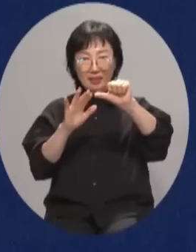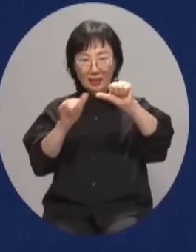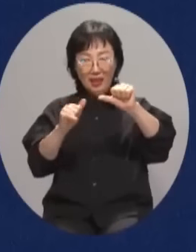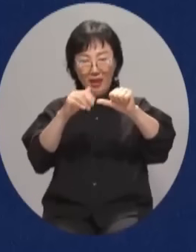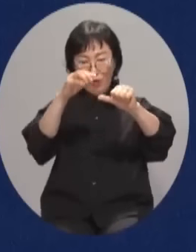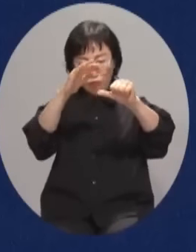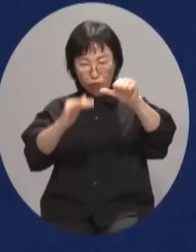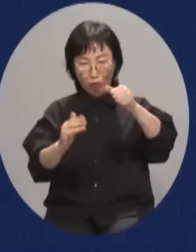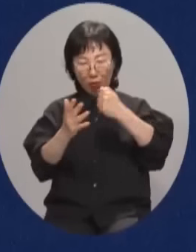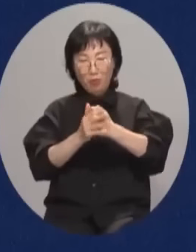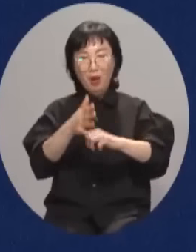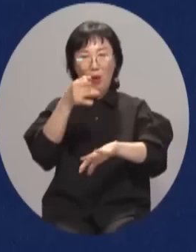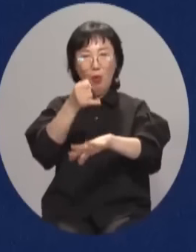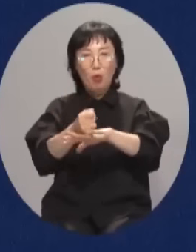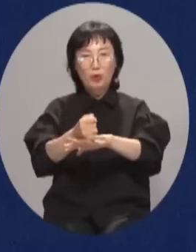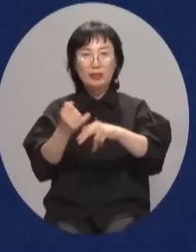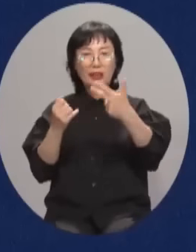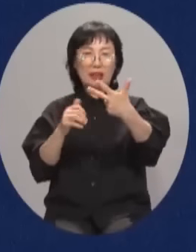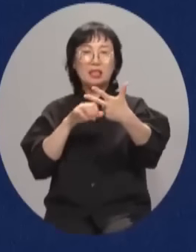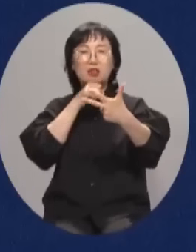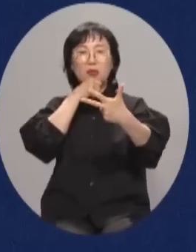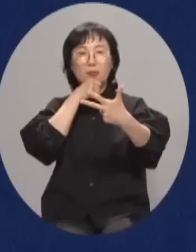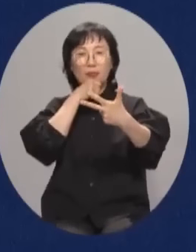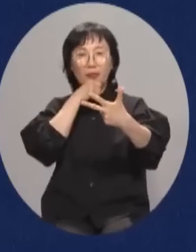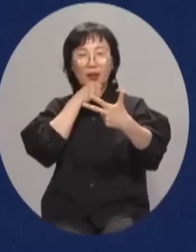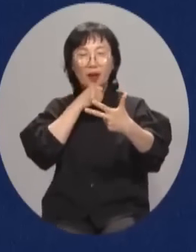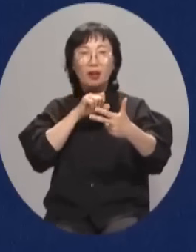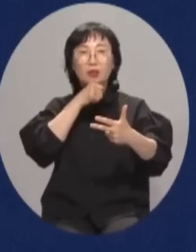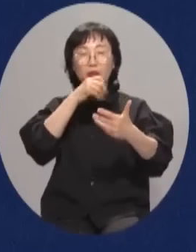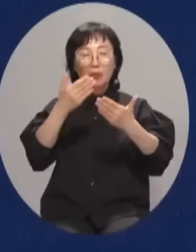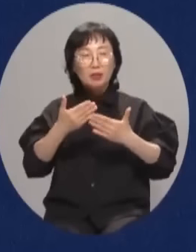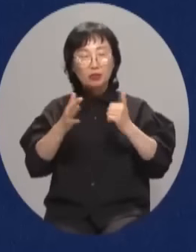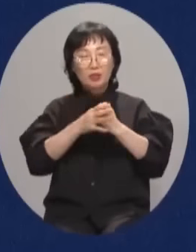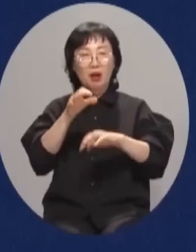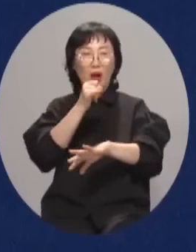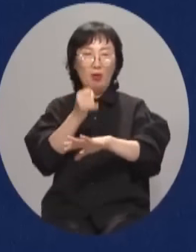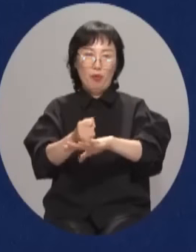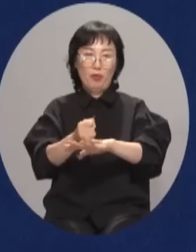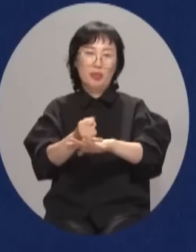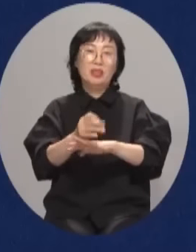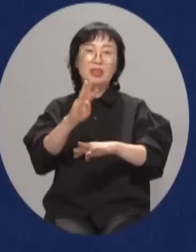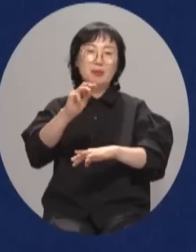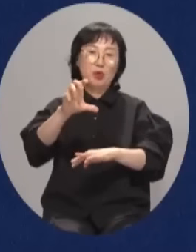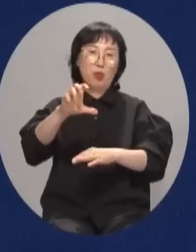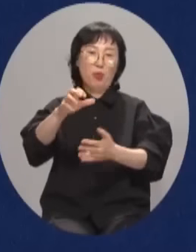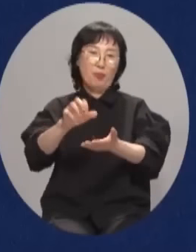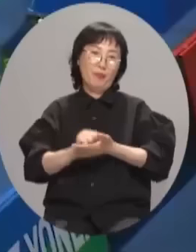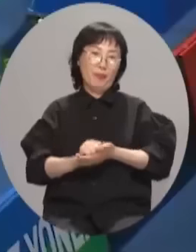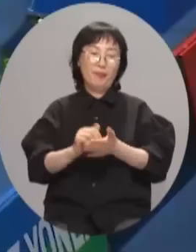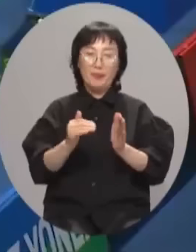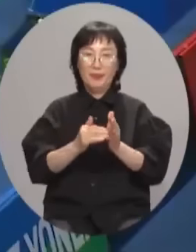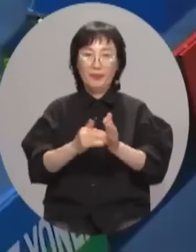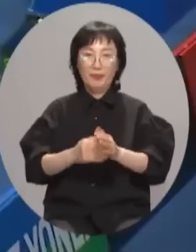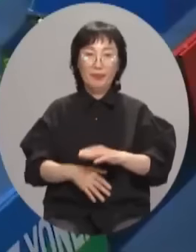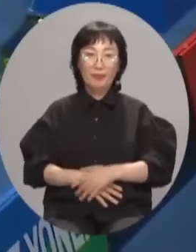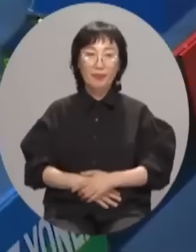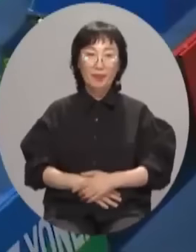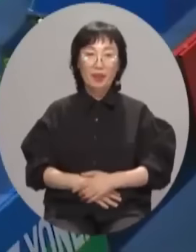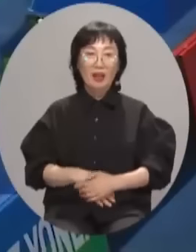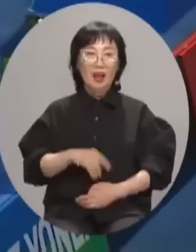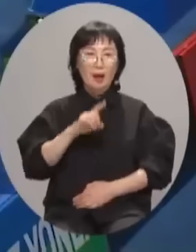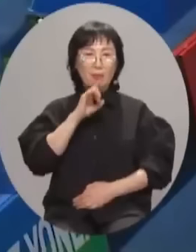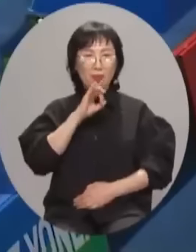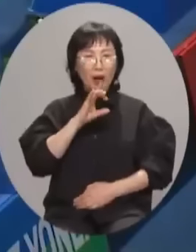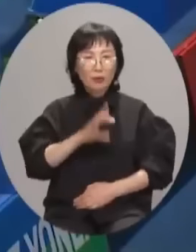항목에서 최하점인 7점을 획득해 받을 수 있는 가장 낮은 점수인 35점을 받았습니다 아니 말도 안